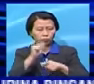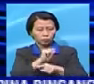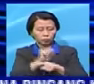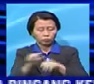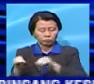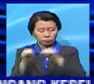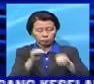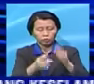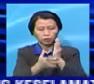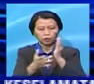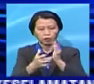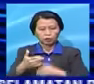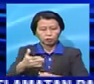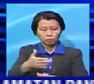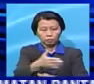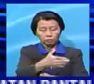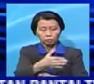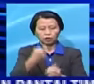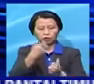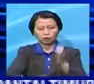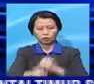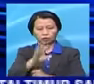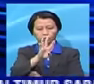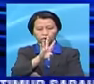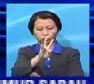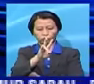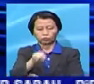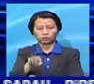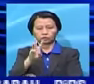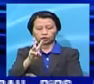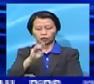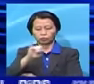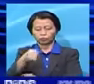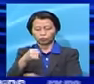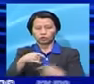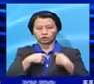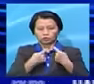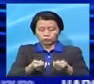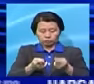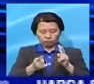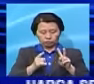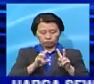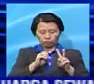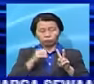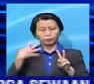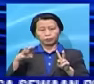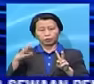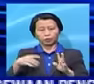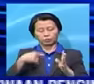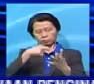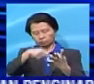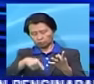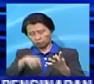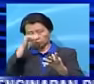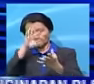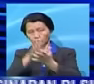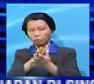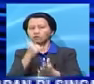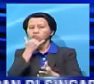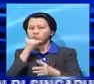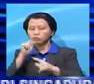teknologi peternakan ikan Sten bernilai r7.6 juta sejak 2014 mereka dipercayai telah